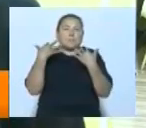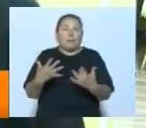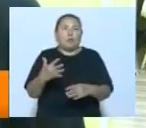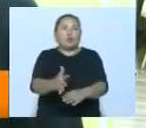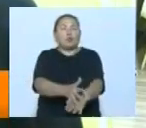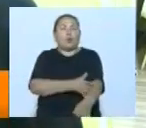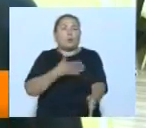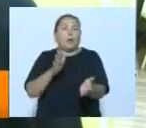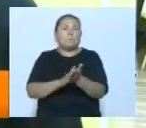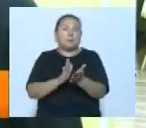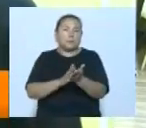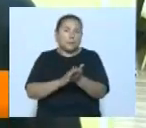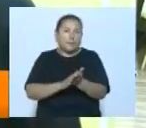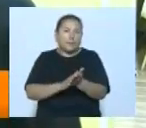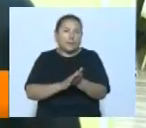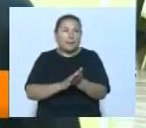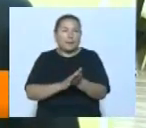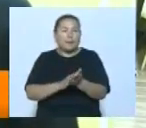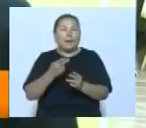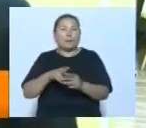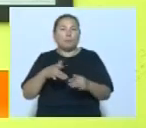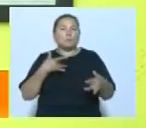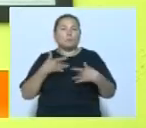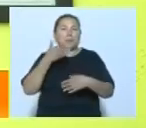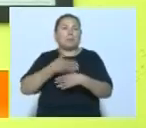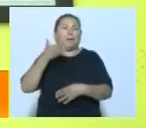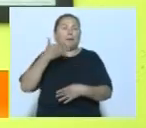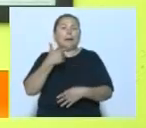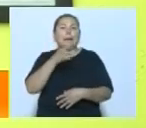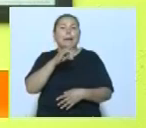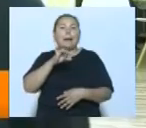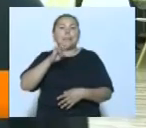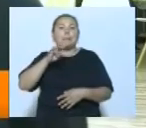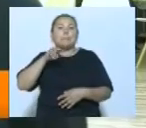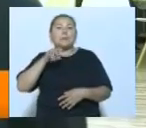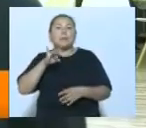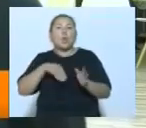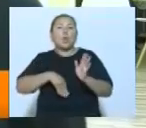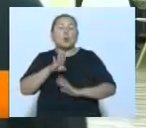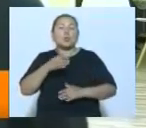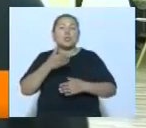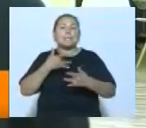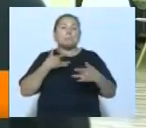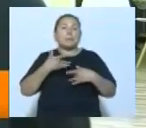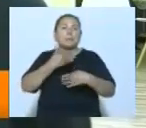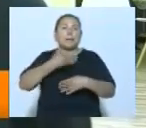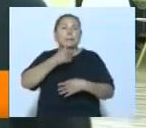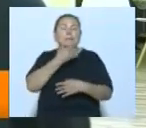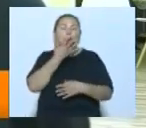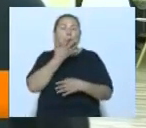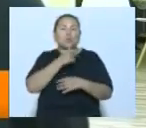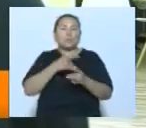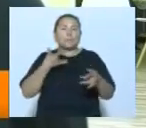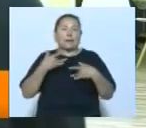долго аплодировал этому спектаклю. Гран-при – лучший спектакль зарубежных